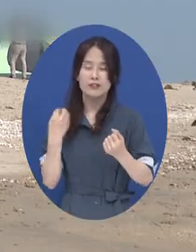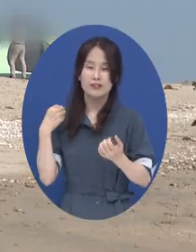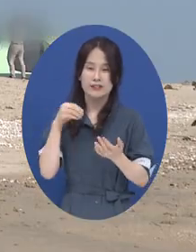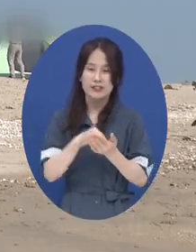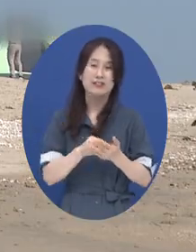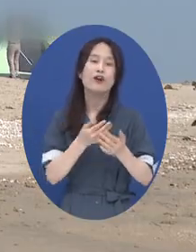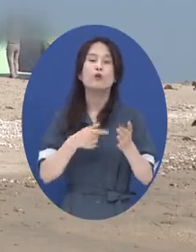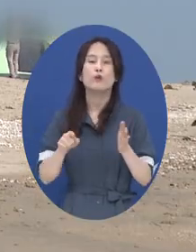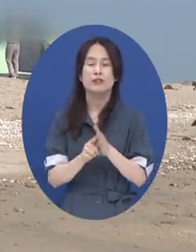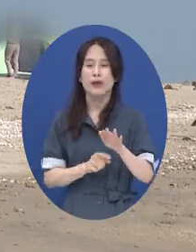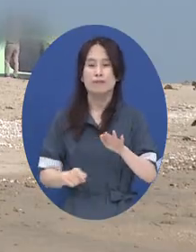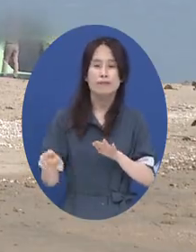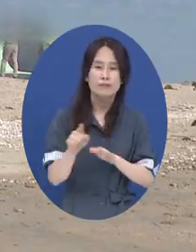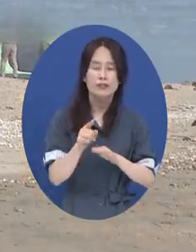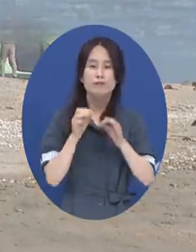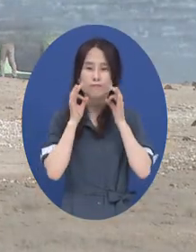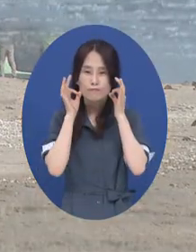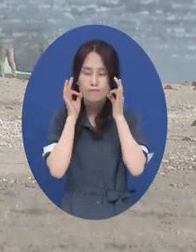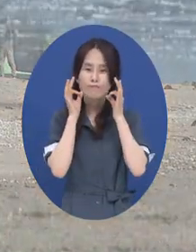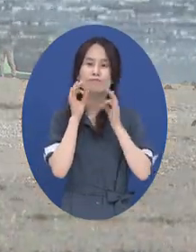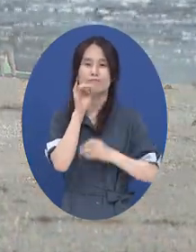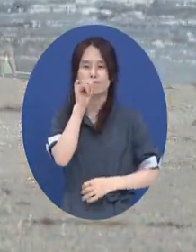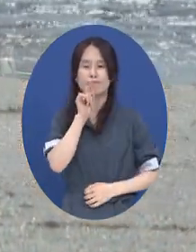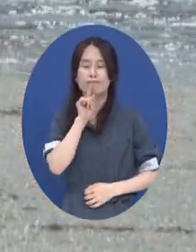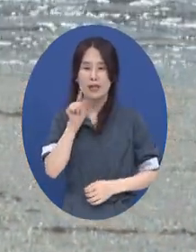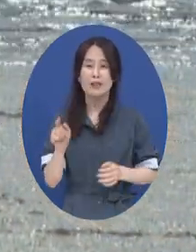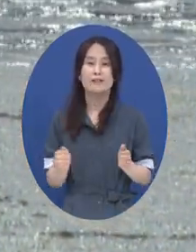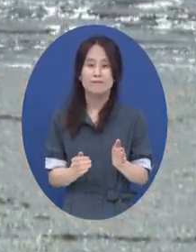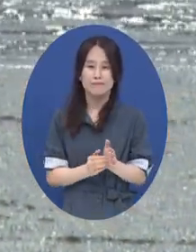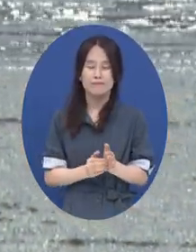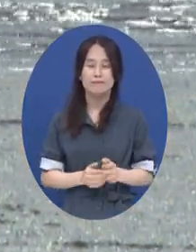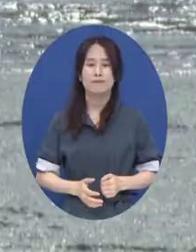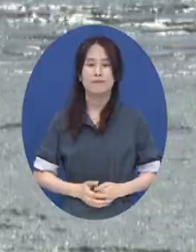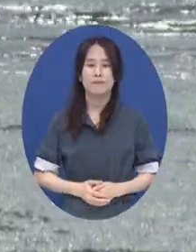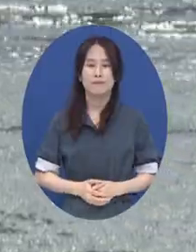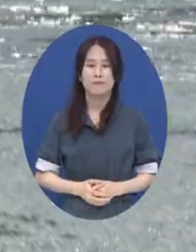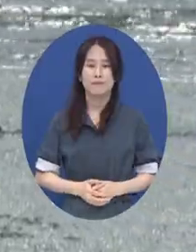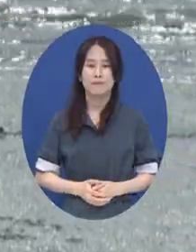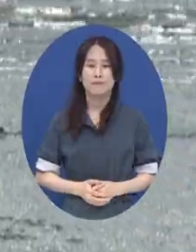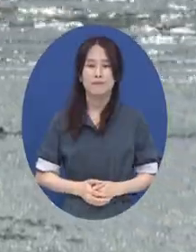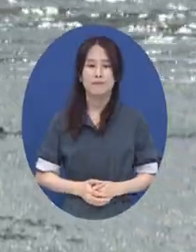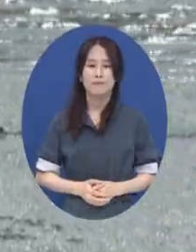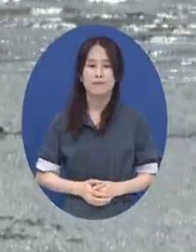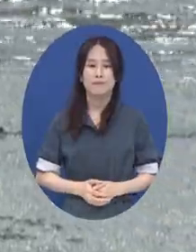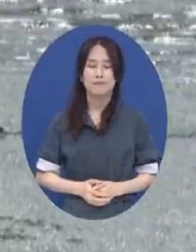권리를 찾아주기 위해 앞장서고 있습니다. 경기지TV 최지연입니다.